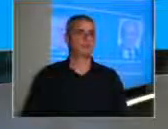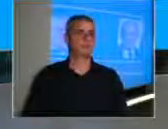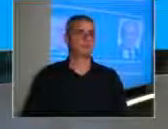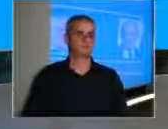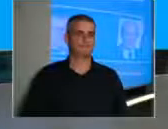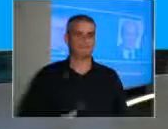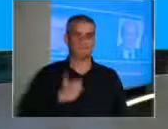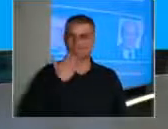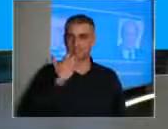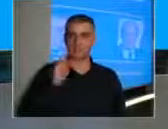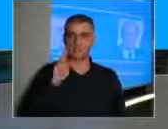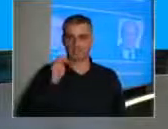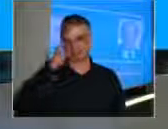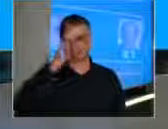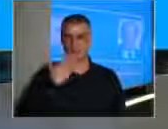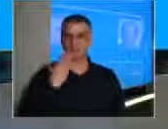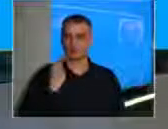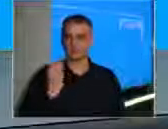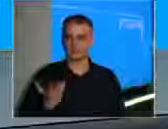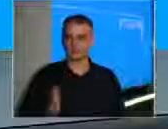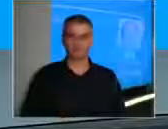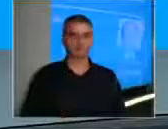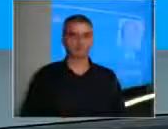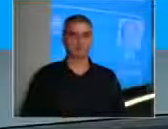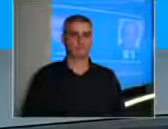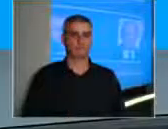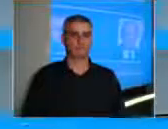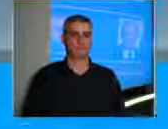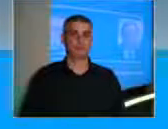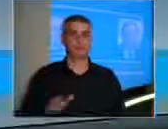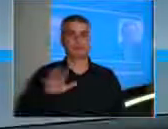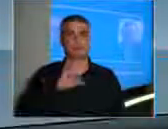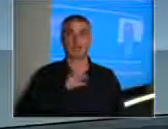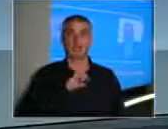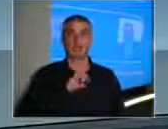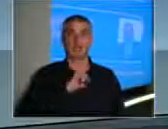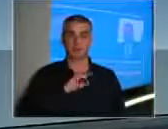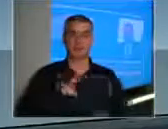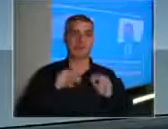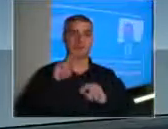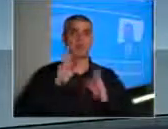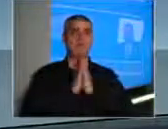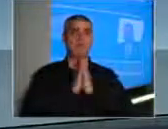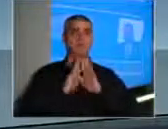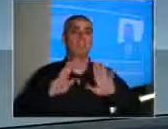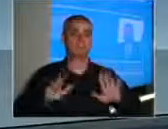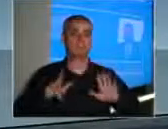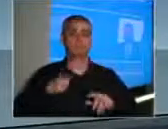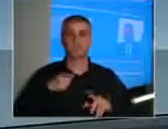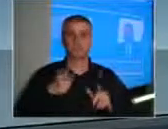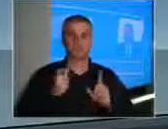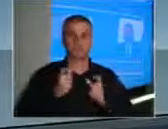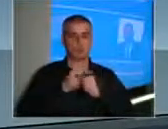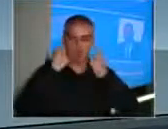השר זאב אלקין, הליכוד, תודה רבה. תודה רבה. וזירה מרתקת בבחירות 2019 היא